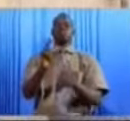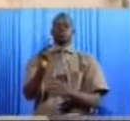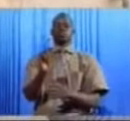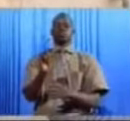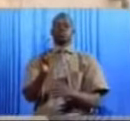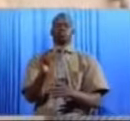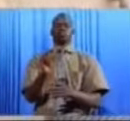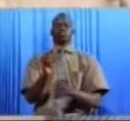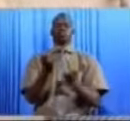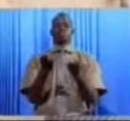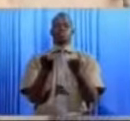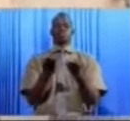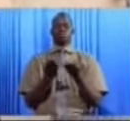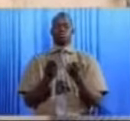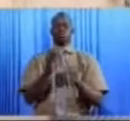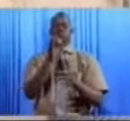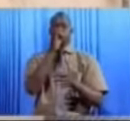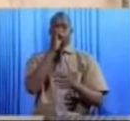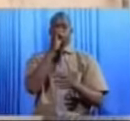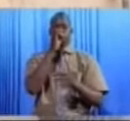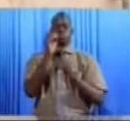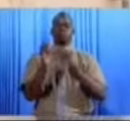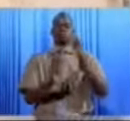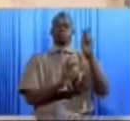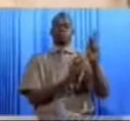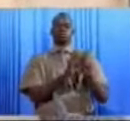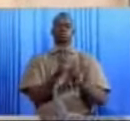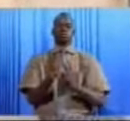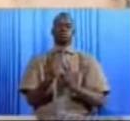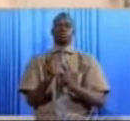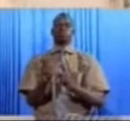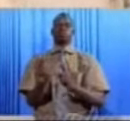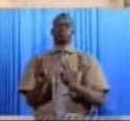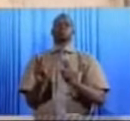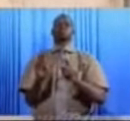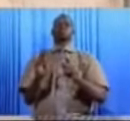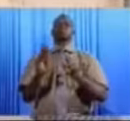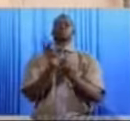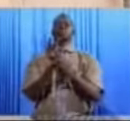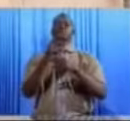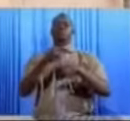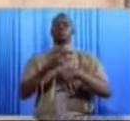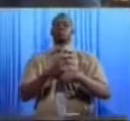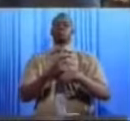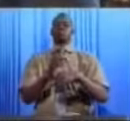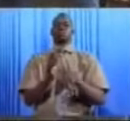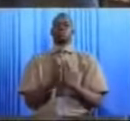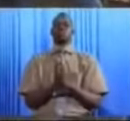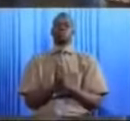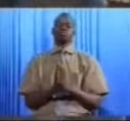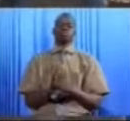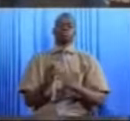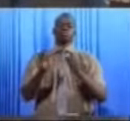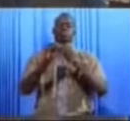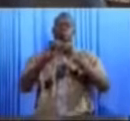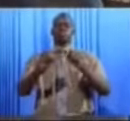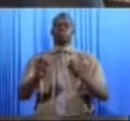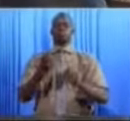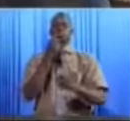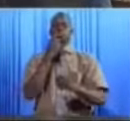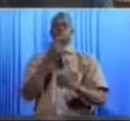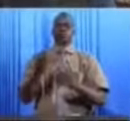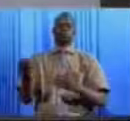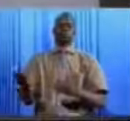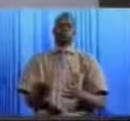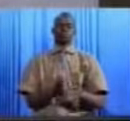le besoin en eau la population à terme de production les sites devant accueillir les ouvrages